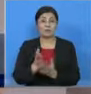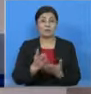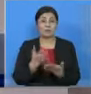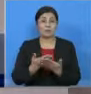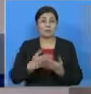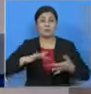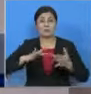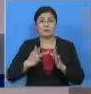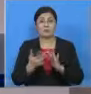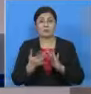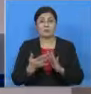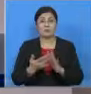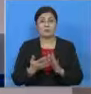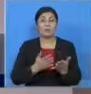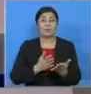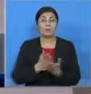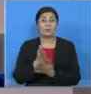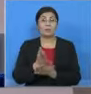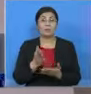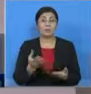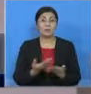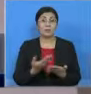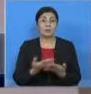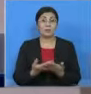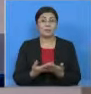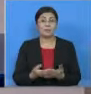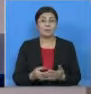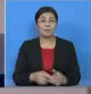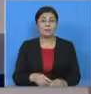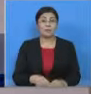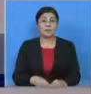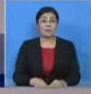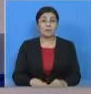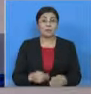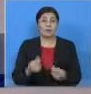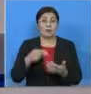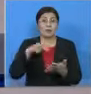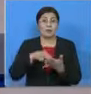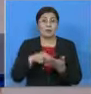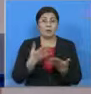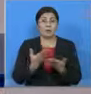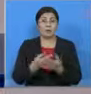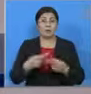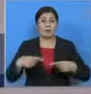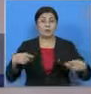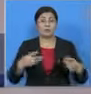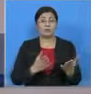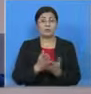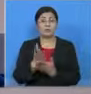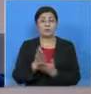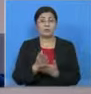цифровизацию, направления, взять о том, что говорил про цены, про другие